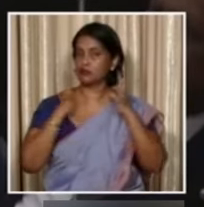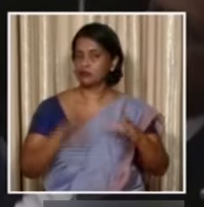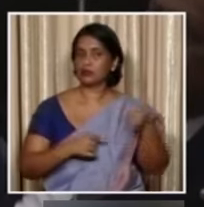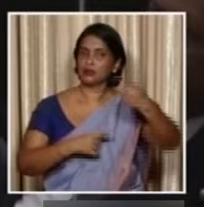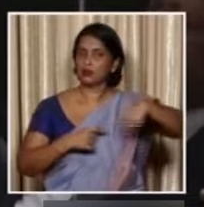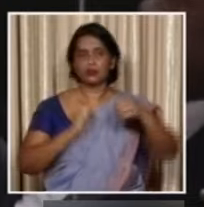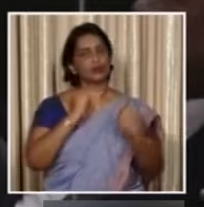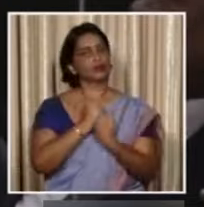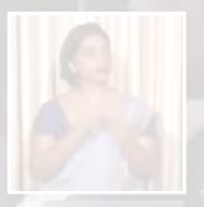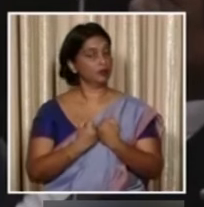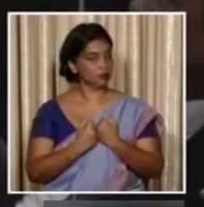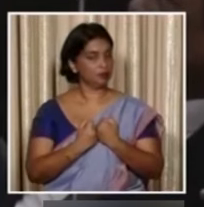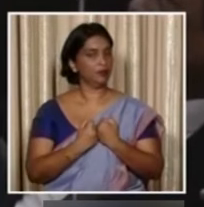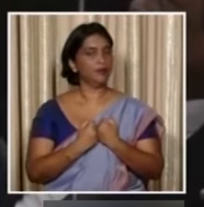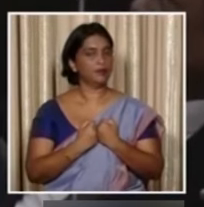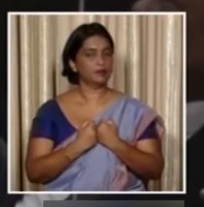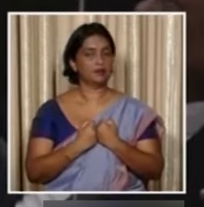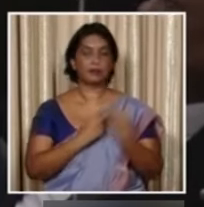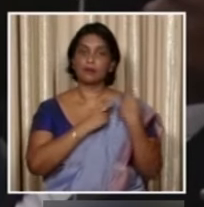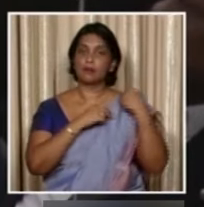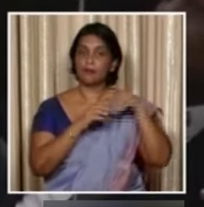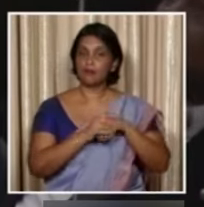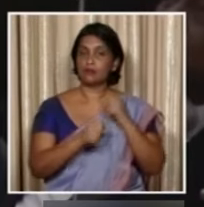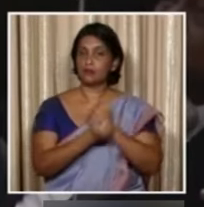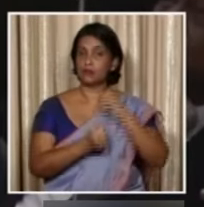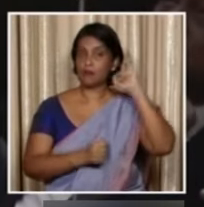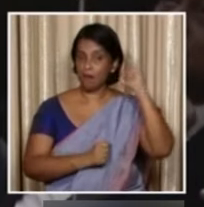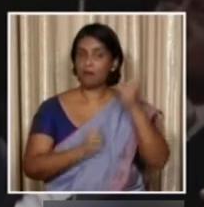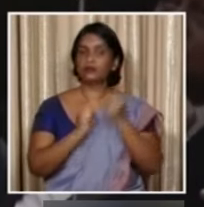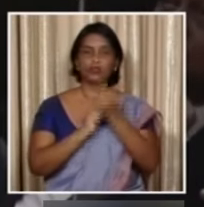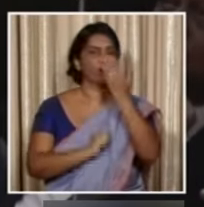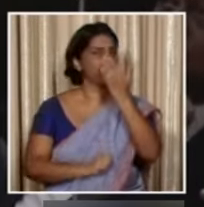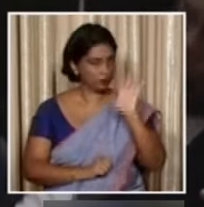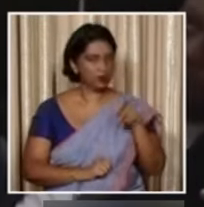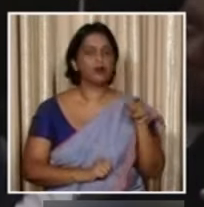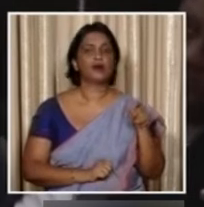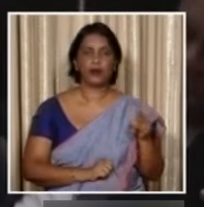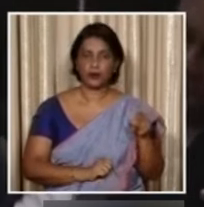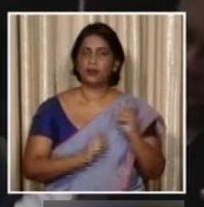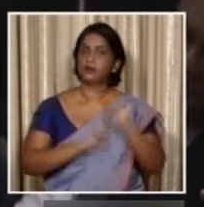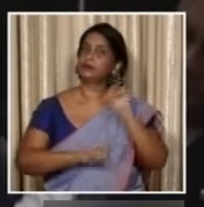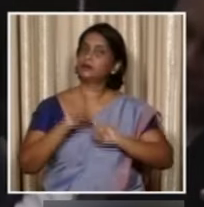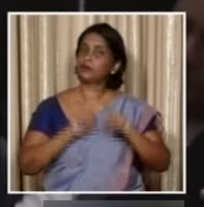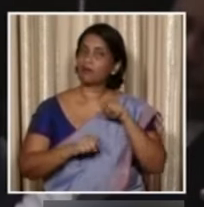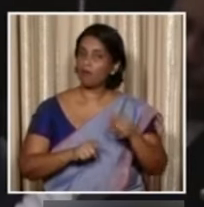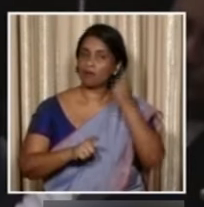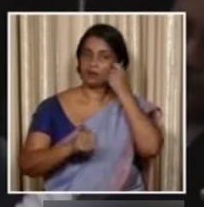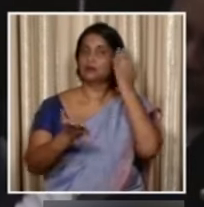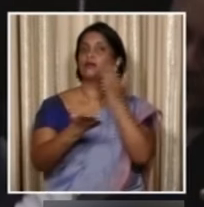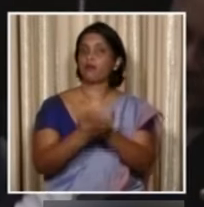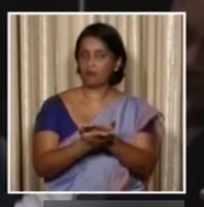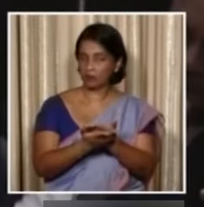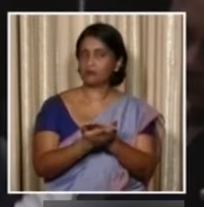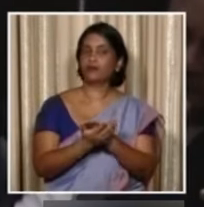බහුතරයකගේ සහයෝගය ලබා ගනිමින් දූරයේ සිටින පොලිස්පතිවරයා තනතුරෙන් ඉවත් කිරීම සඳහා පාර්ලිමේන්තුවට යෝජනාවක්